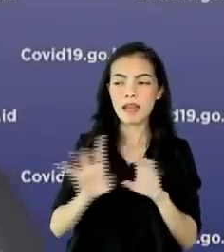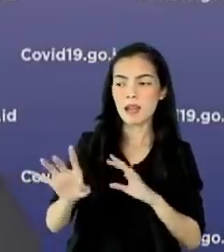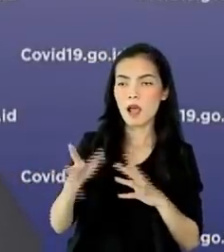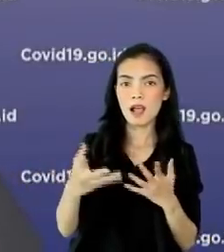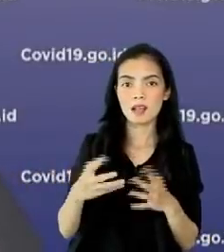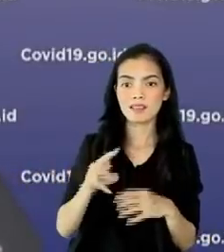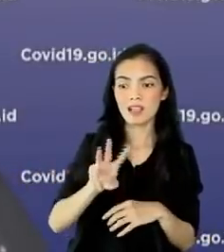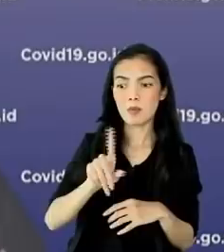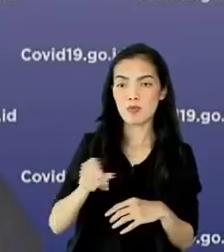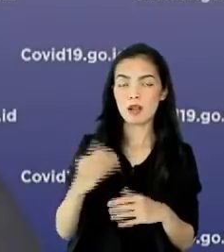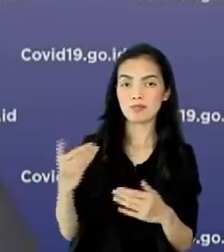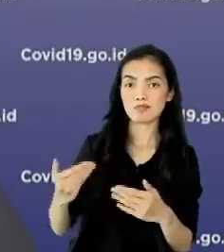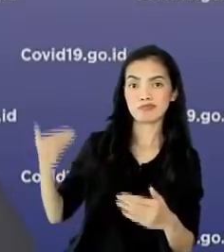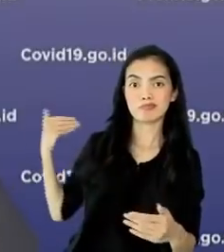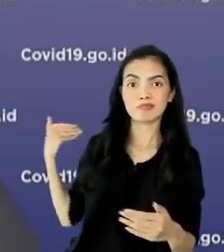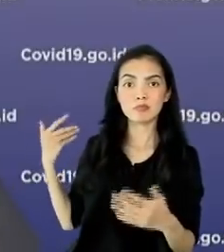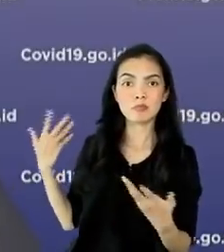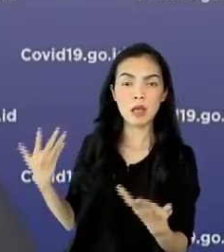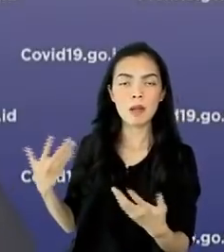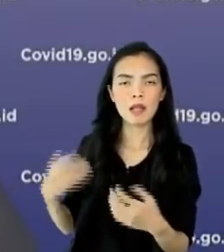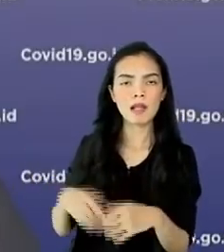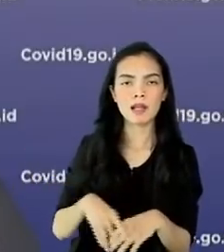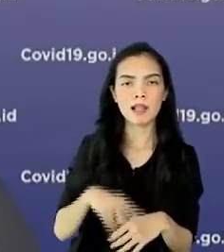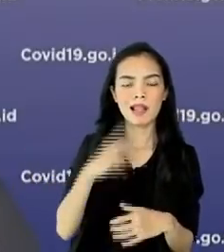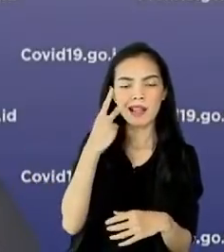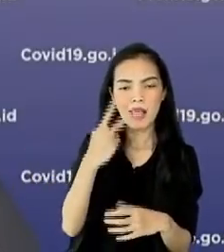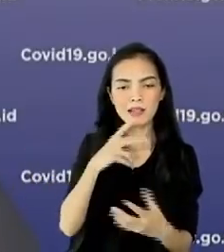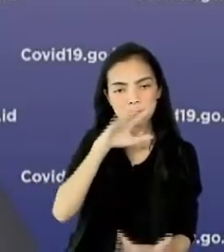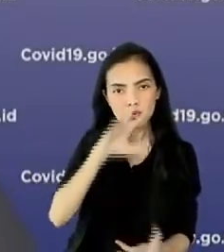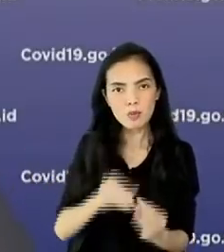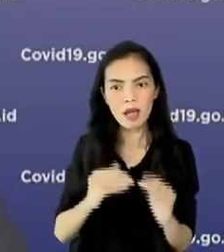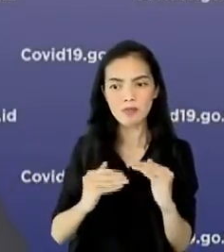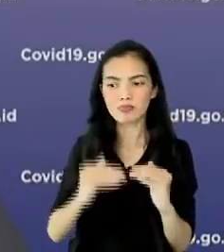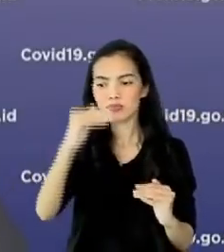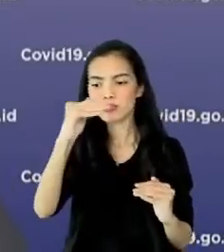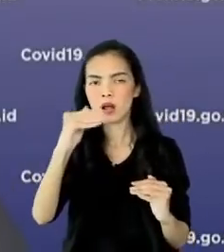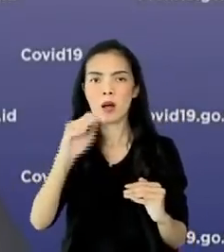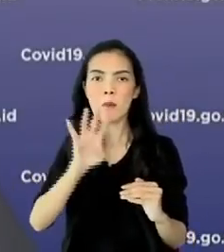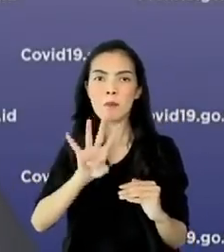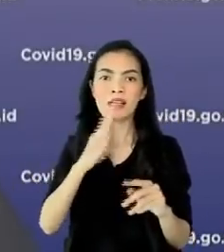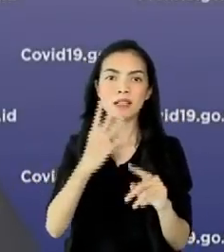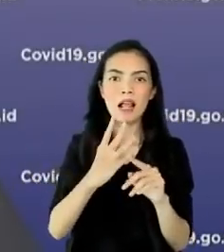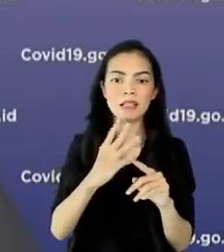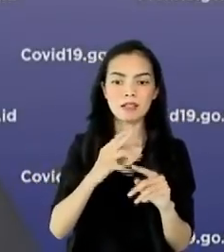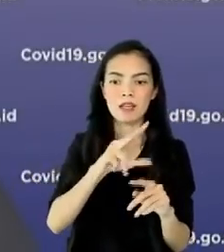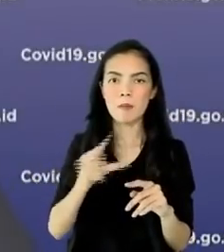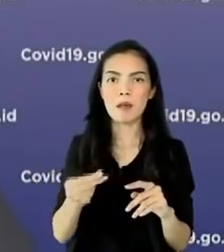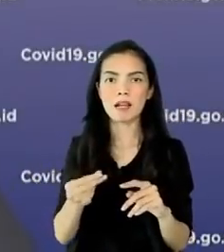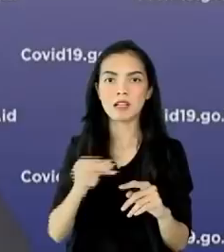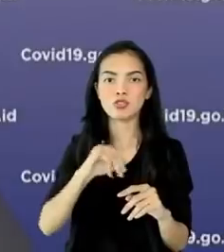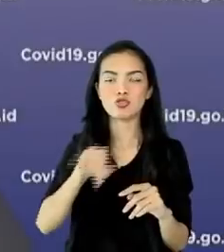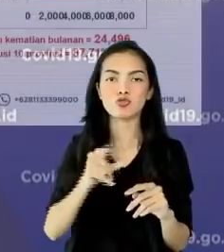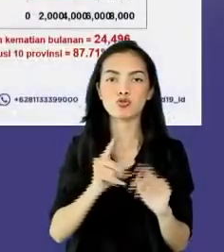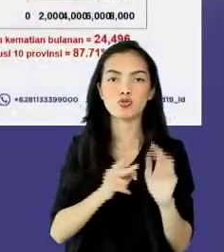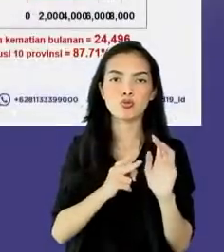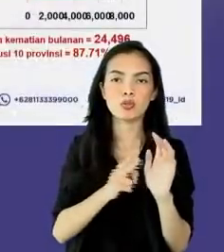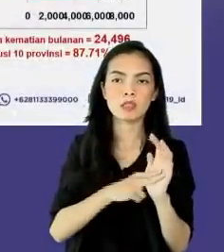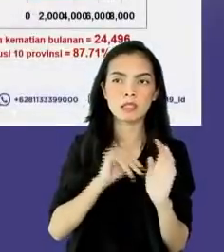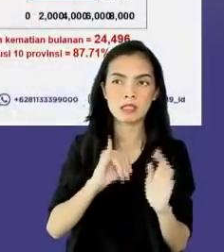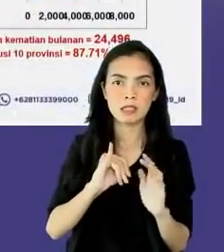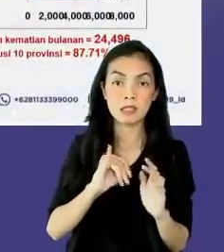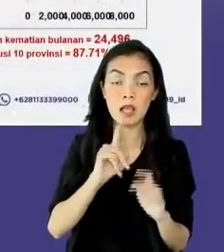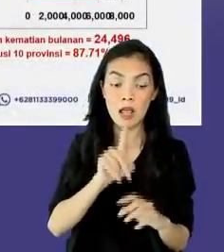gitu ya. Secara jumlah kita lihat kenaikannya bahkan sekitar 4-5 kali lipat dibandingkan bulan Juni. Di bulan Juli memang kita